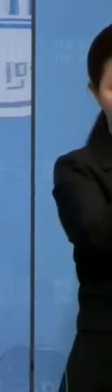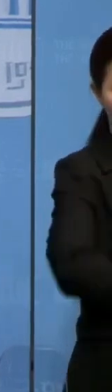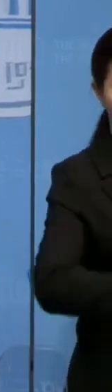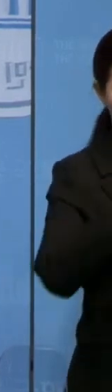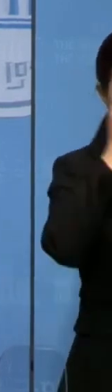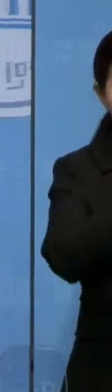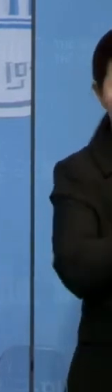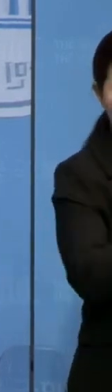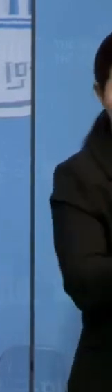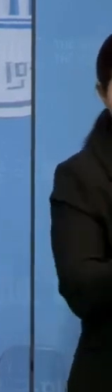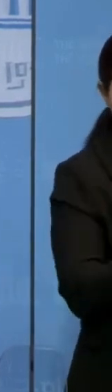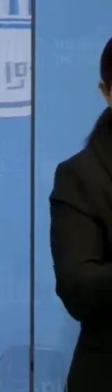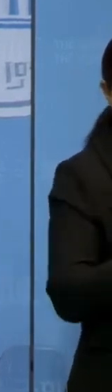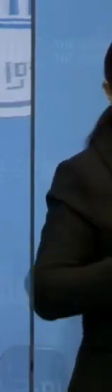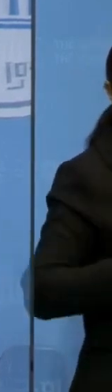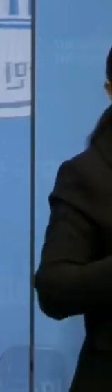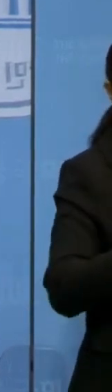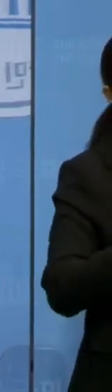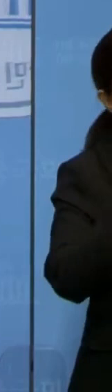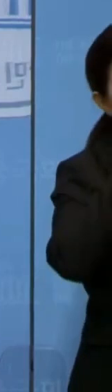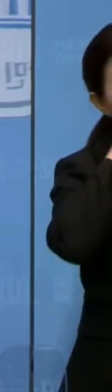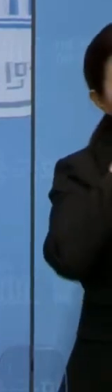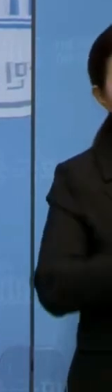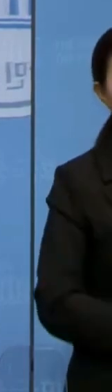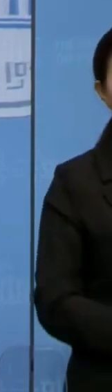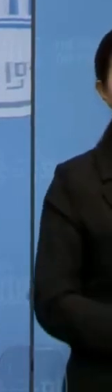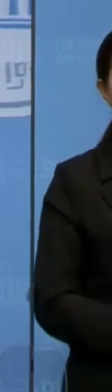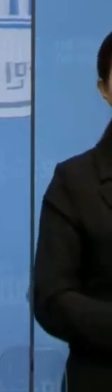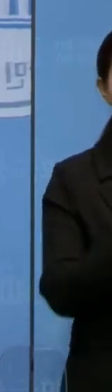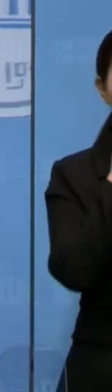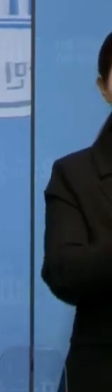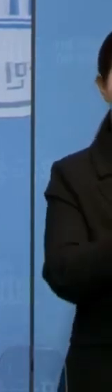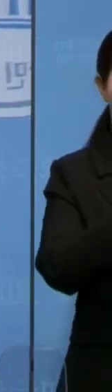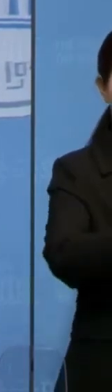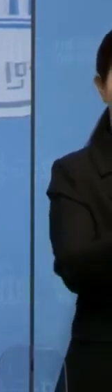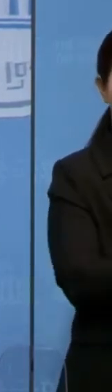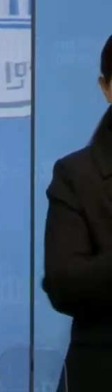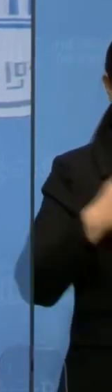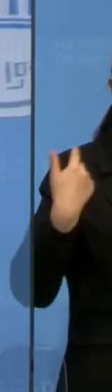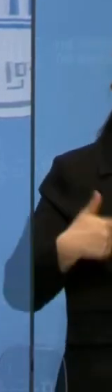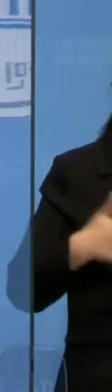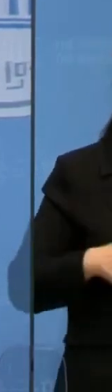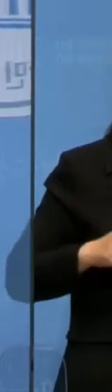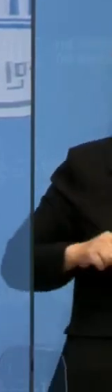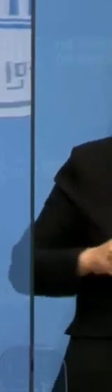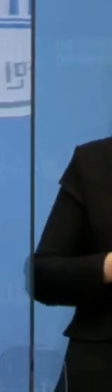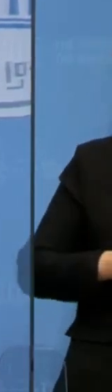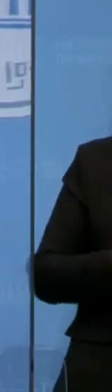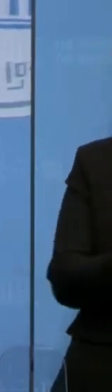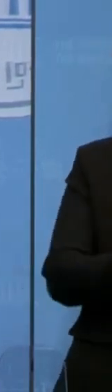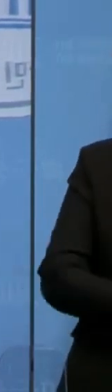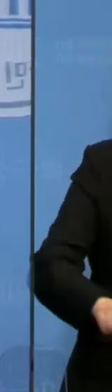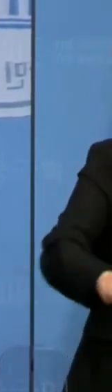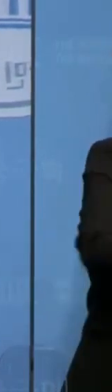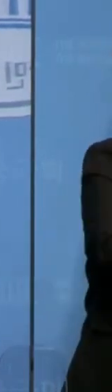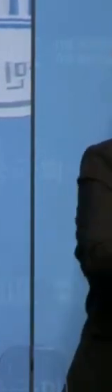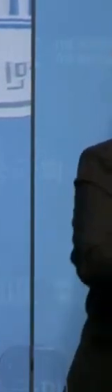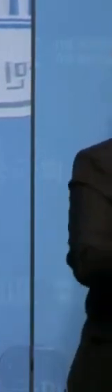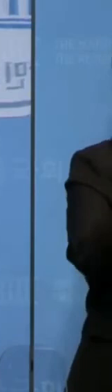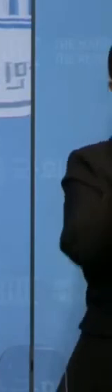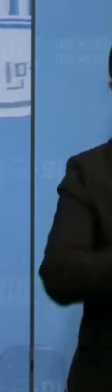없습니다 우리 민주당은 늘 전진의 왔습니다 7 10 년간 중산층과